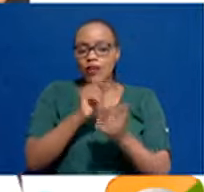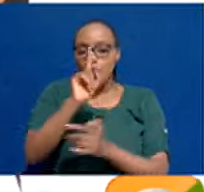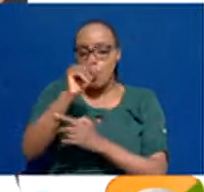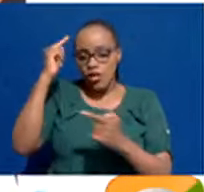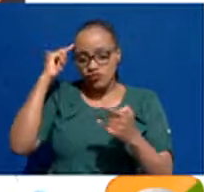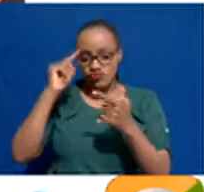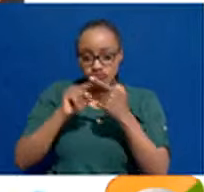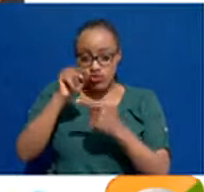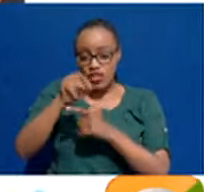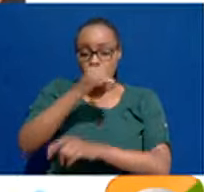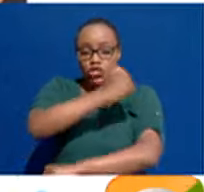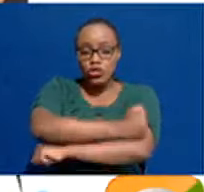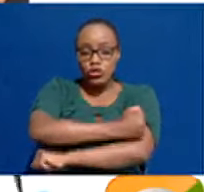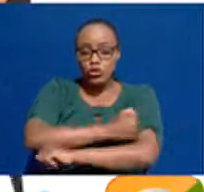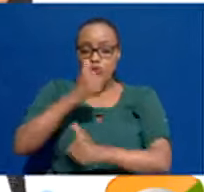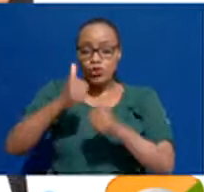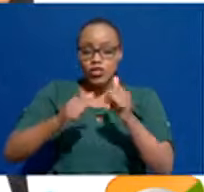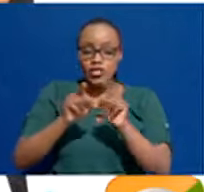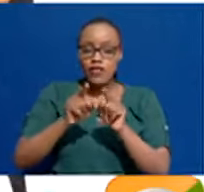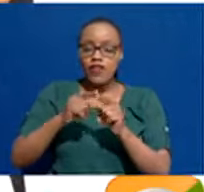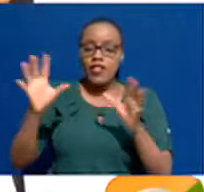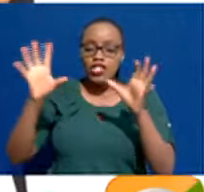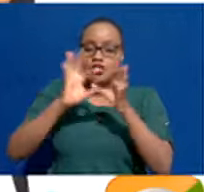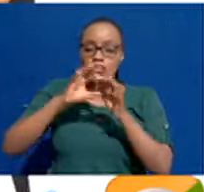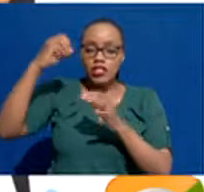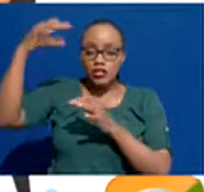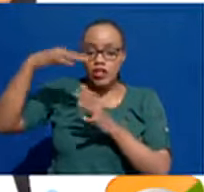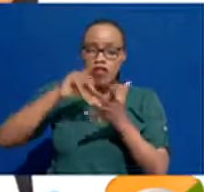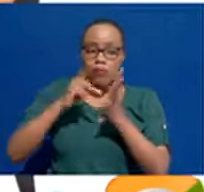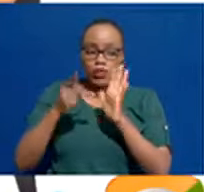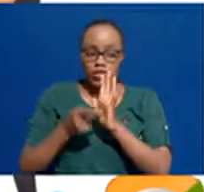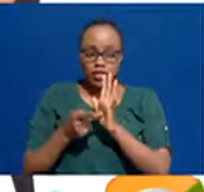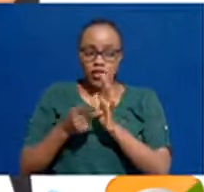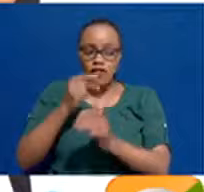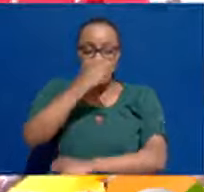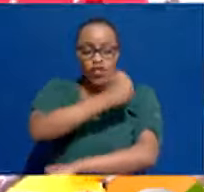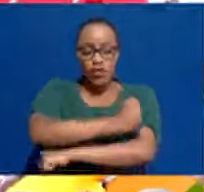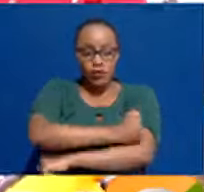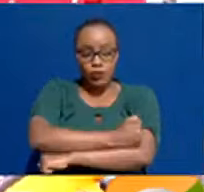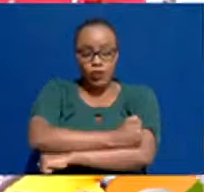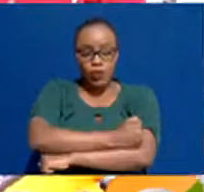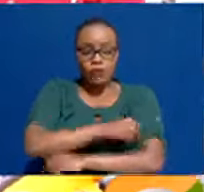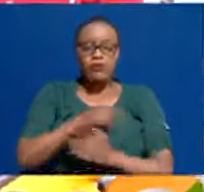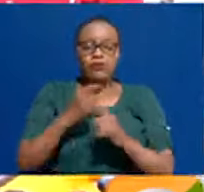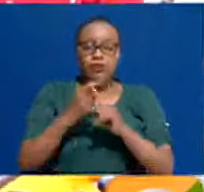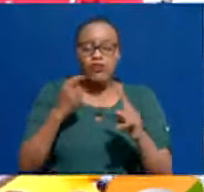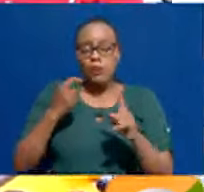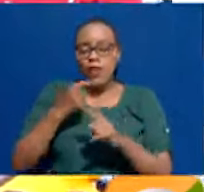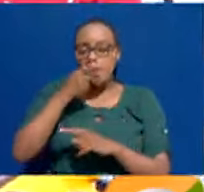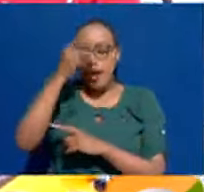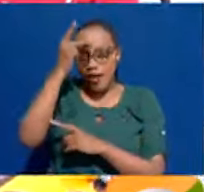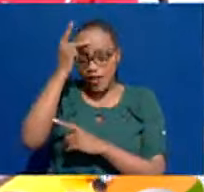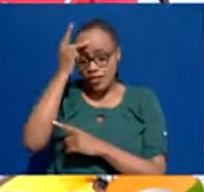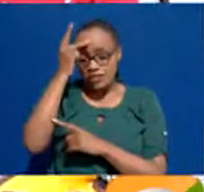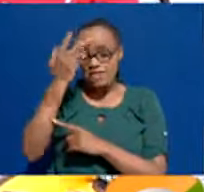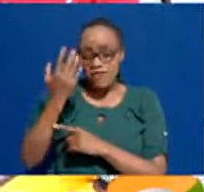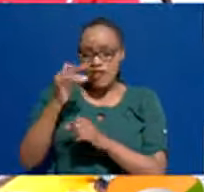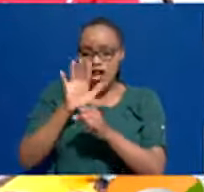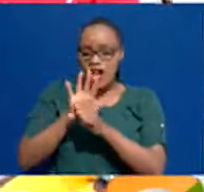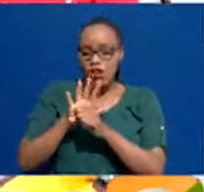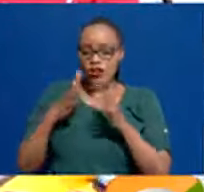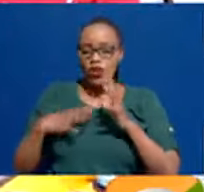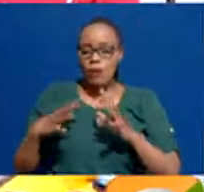the school, that is the electrification project for the school. Kulingana na wazazi, wahisani